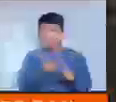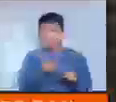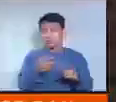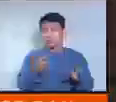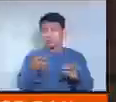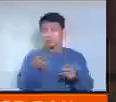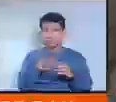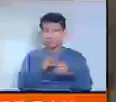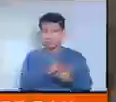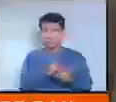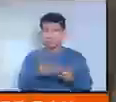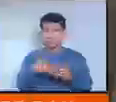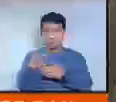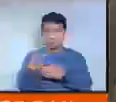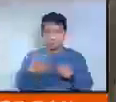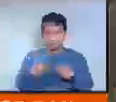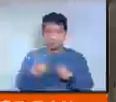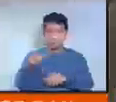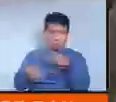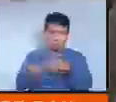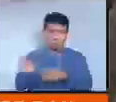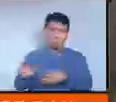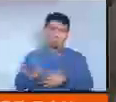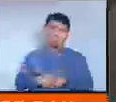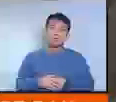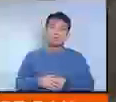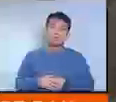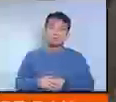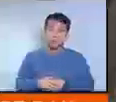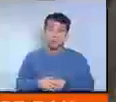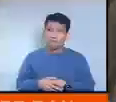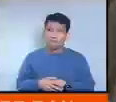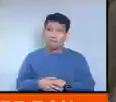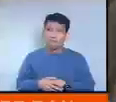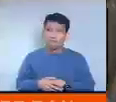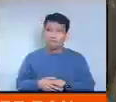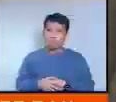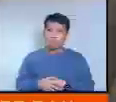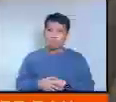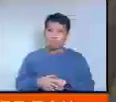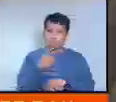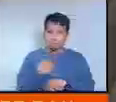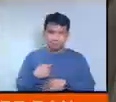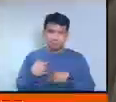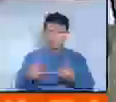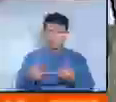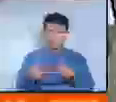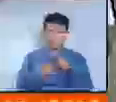po makamit na namin yung stisya. At saka para matahimik na rin po